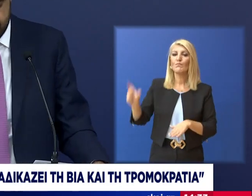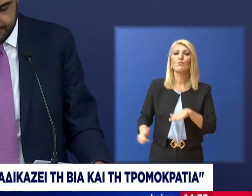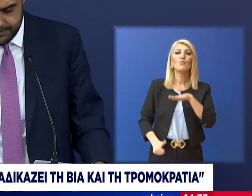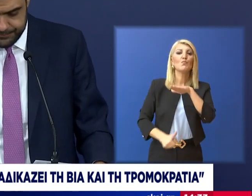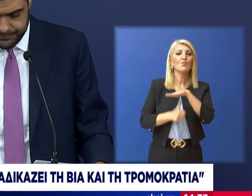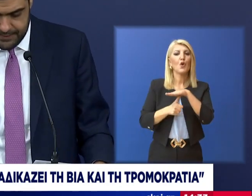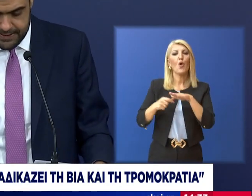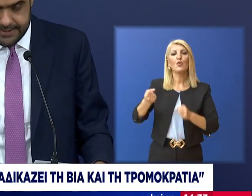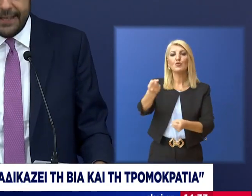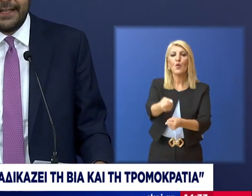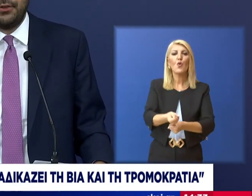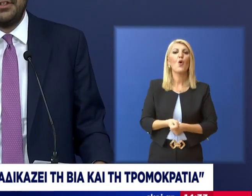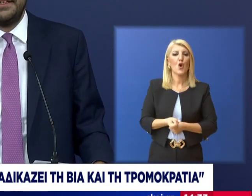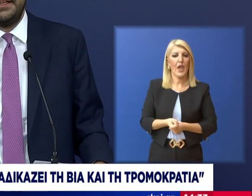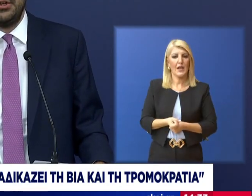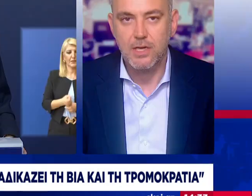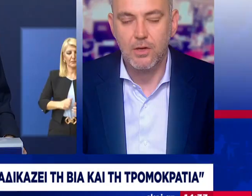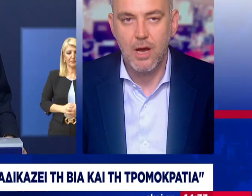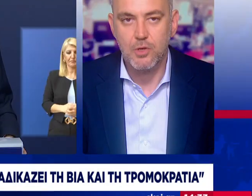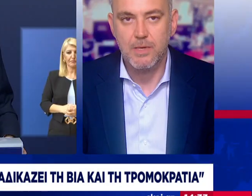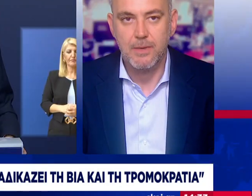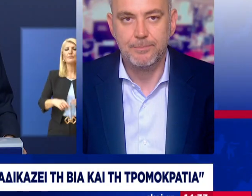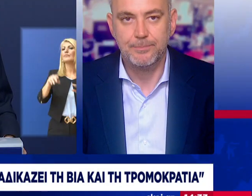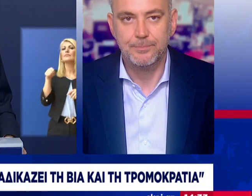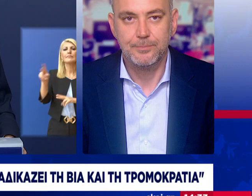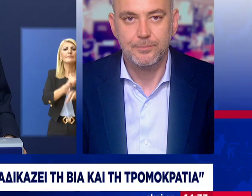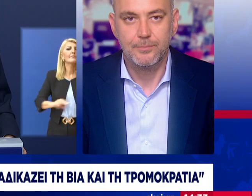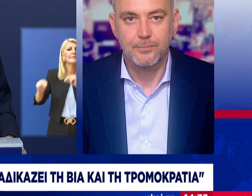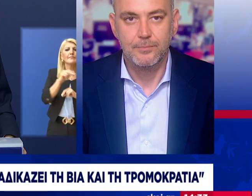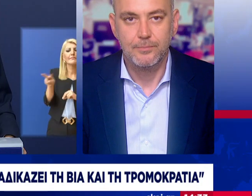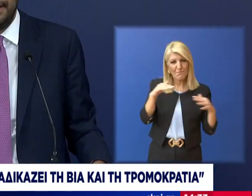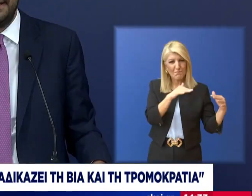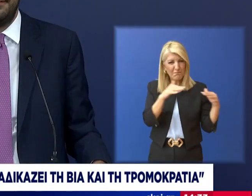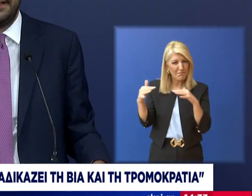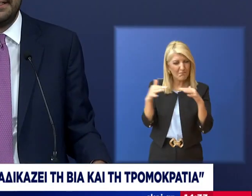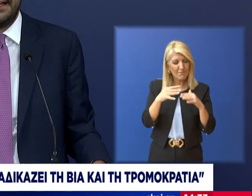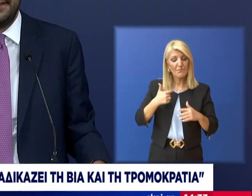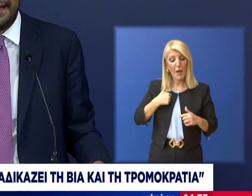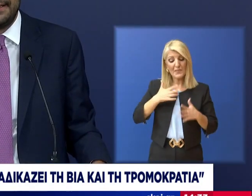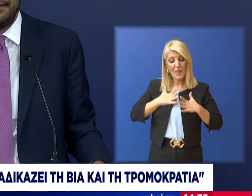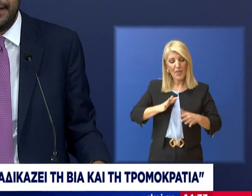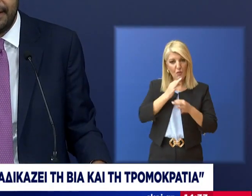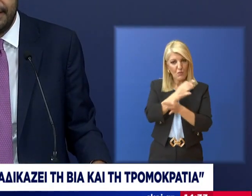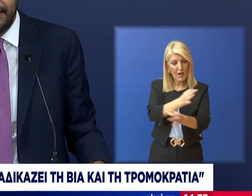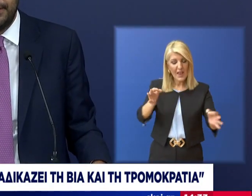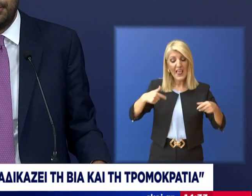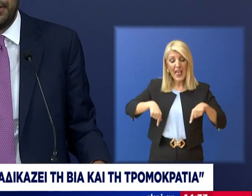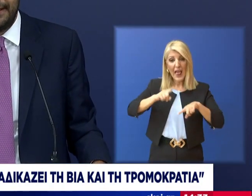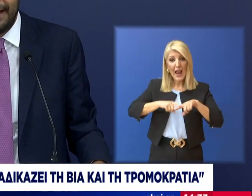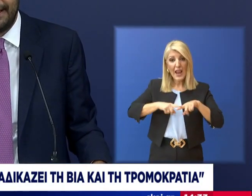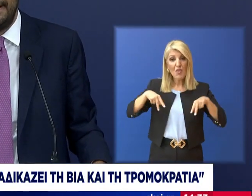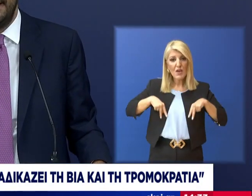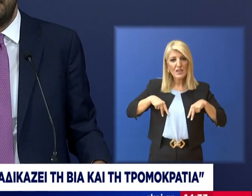μεταξύ του ισραήλ και της χαμάς και μπορούμε να δούμε και το σχετικό απόσπασμα ελληνική κυβέρνηση καταδικάζει τη βία και την